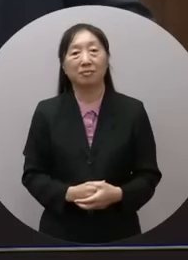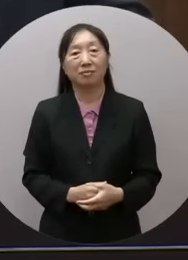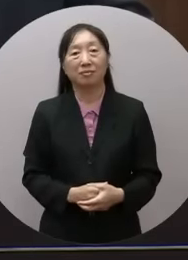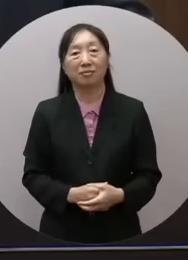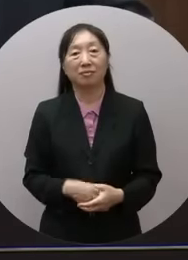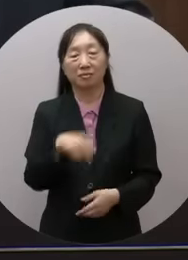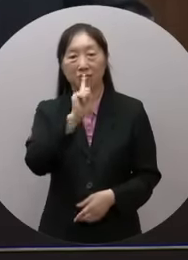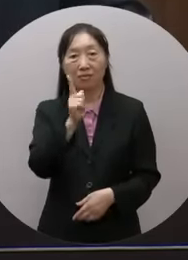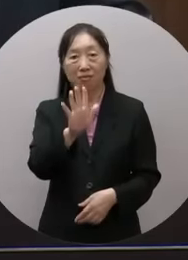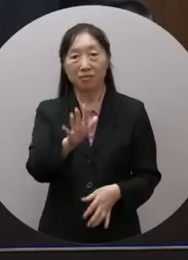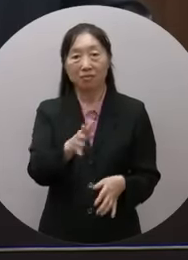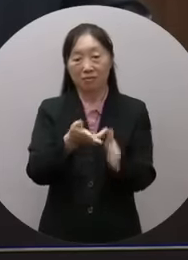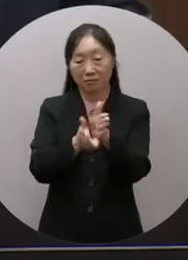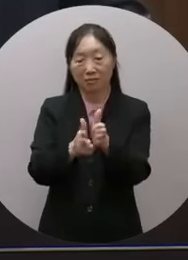公